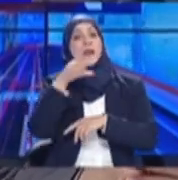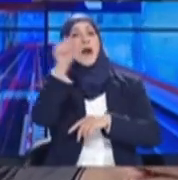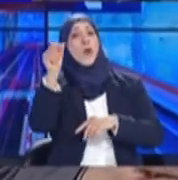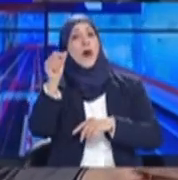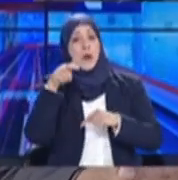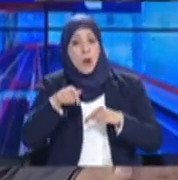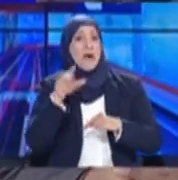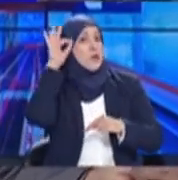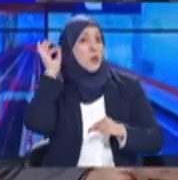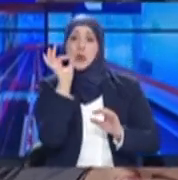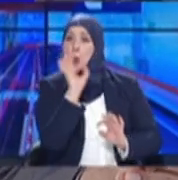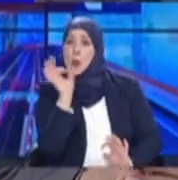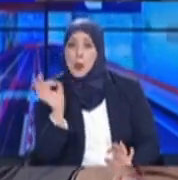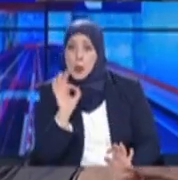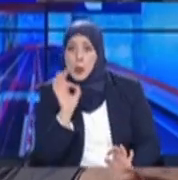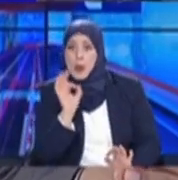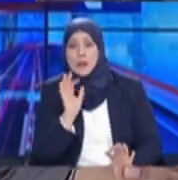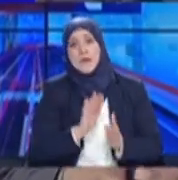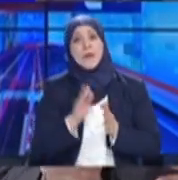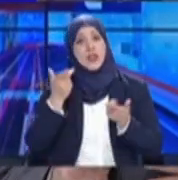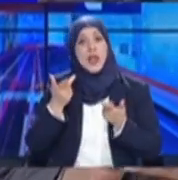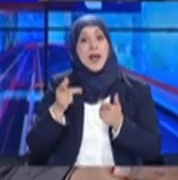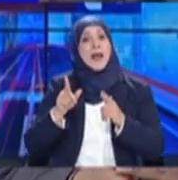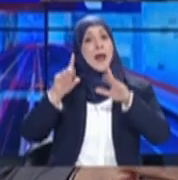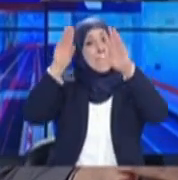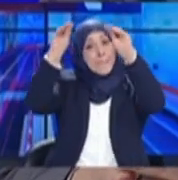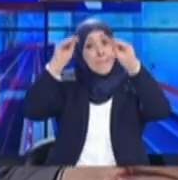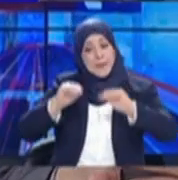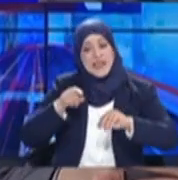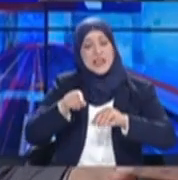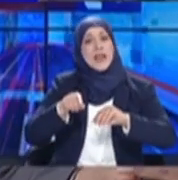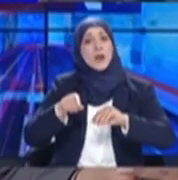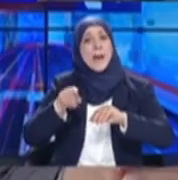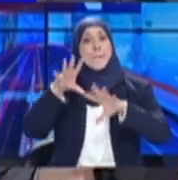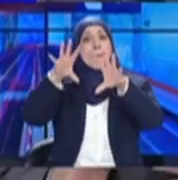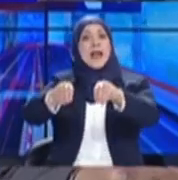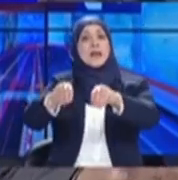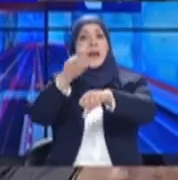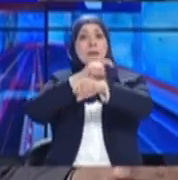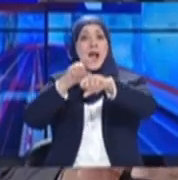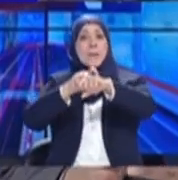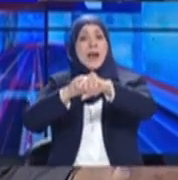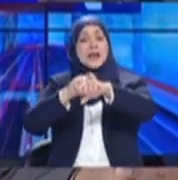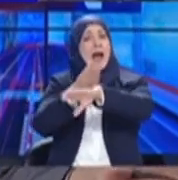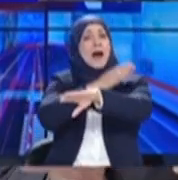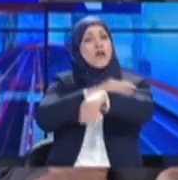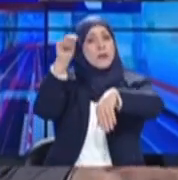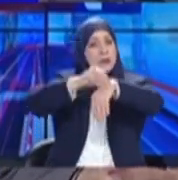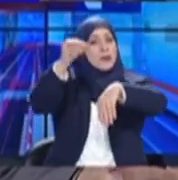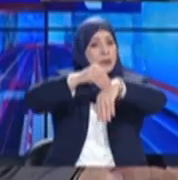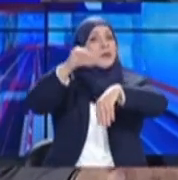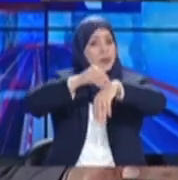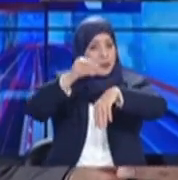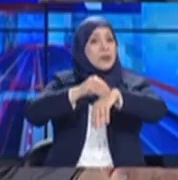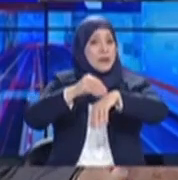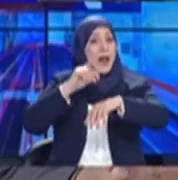المهمه وال كيفيه اللي عليها المستودعات البلديه اه هذا الكل كنا نبهنا لها عديد المرات احنا